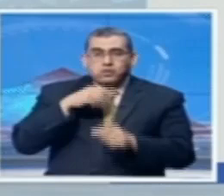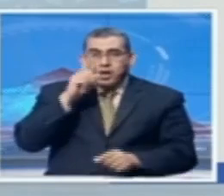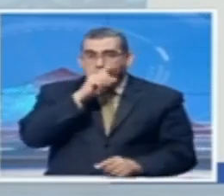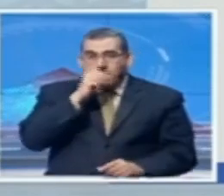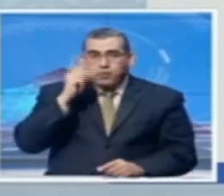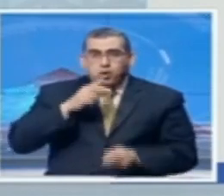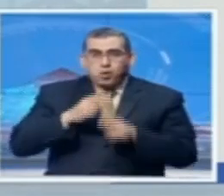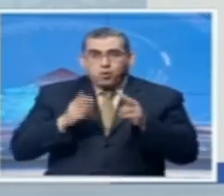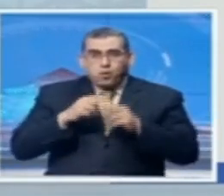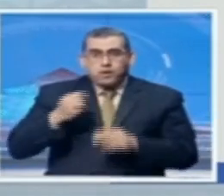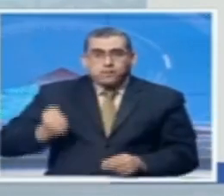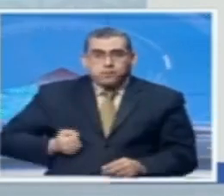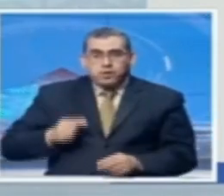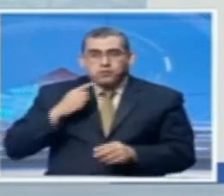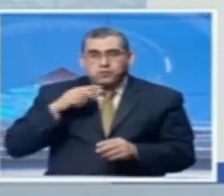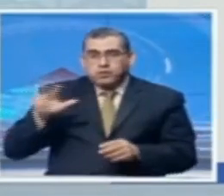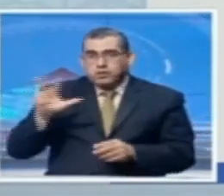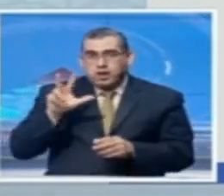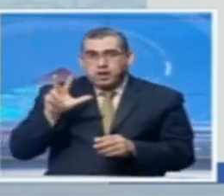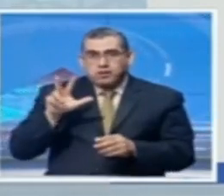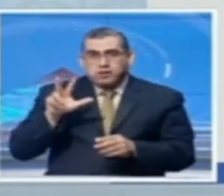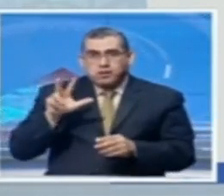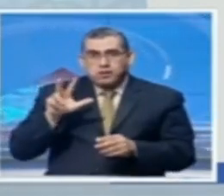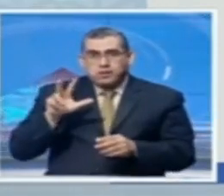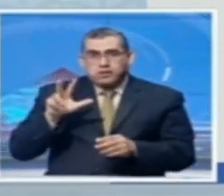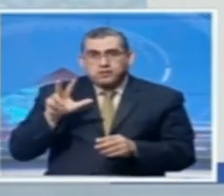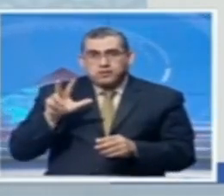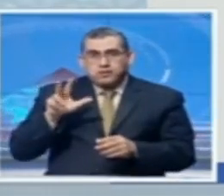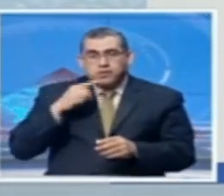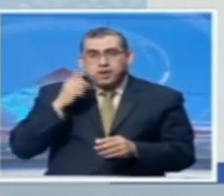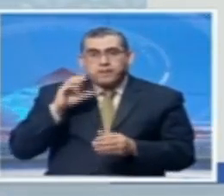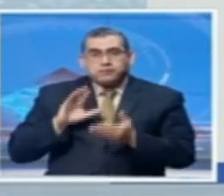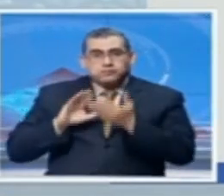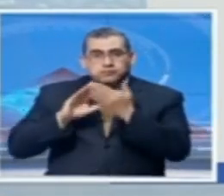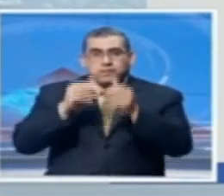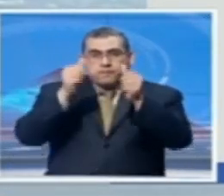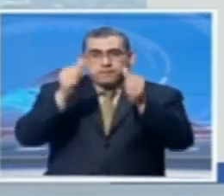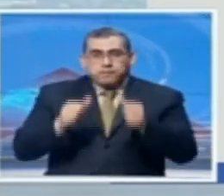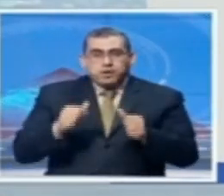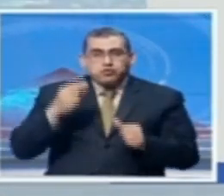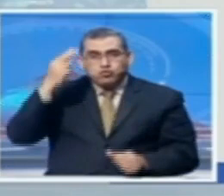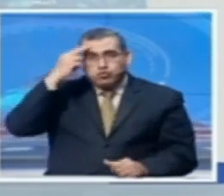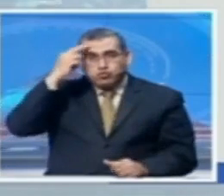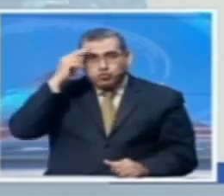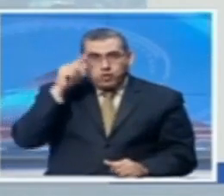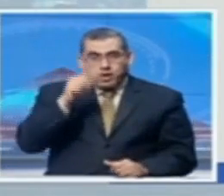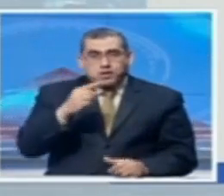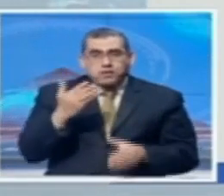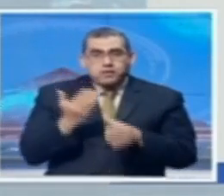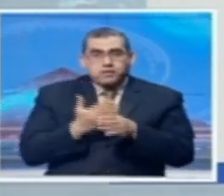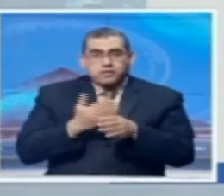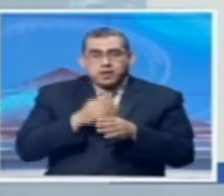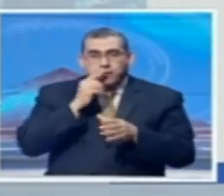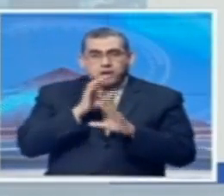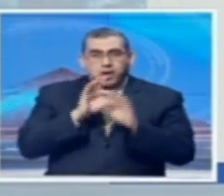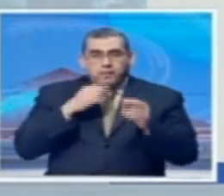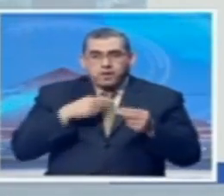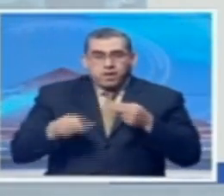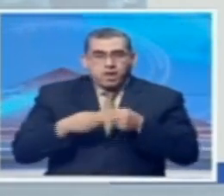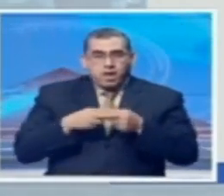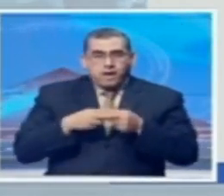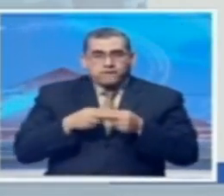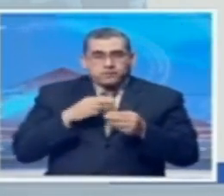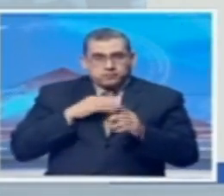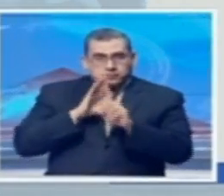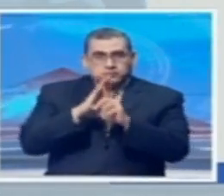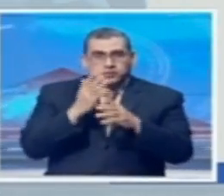والكويت والبحرين عن تأييدهم لبيان الرياض، مؤكدين رفضهم لكل